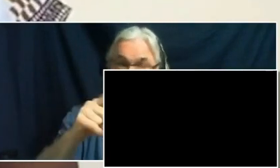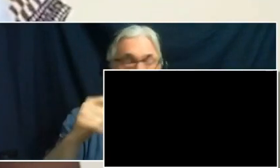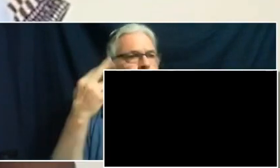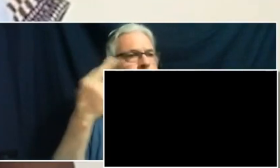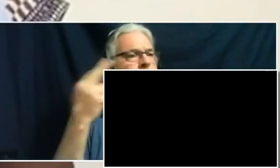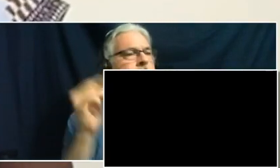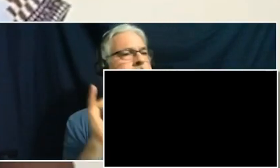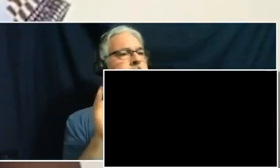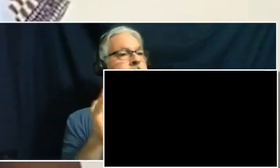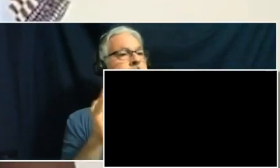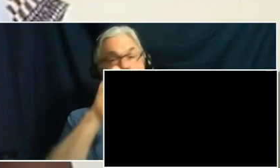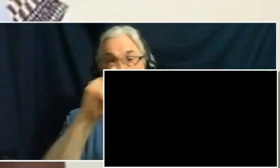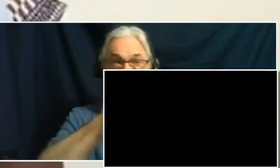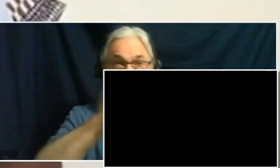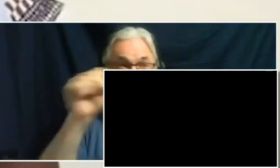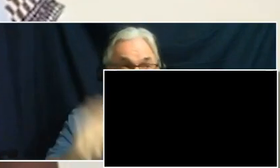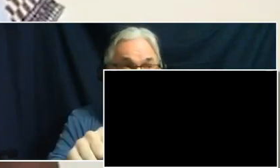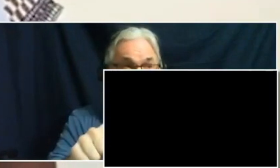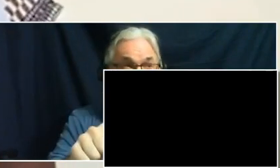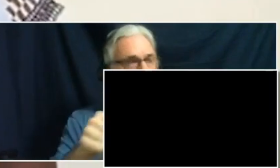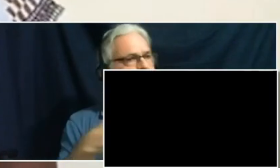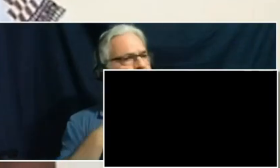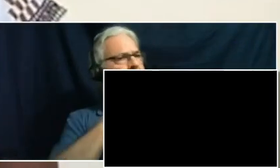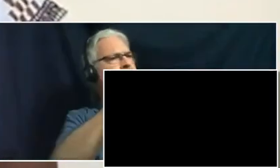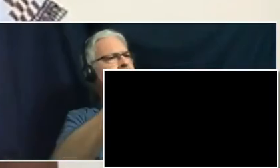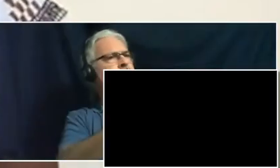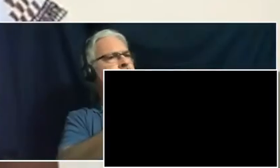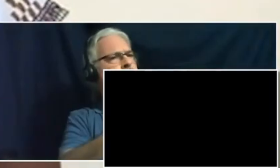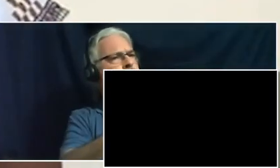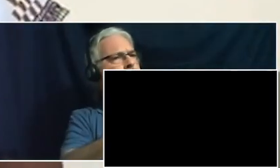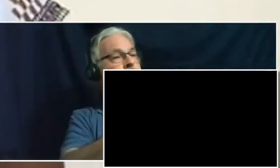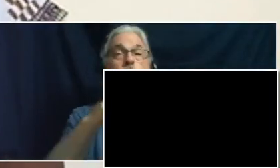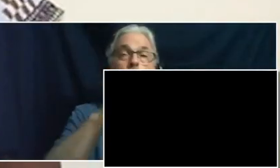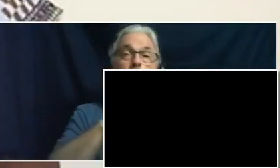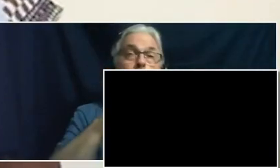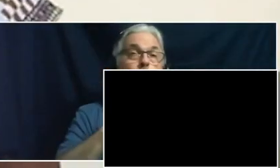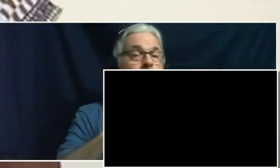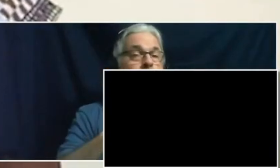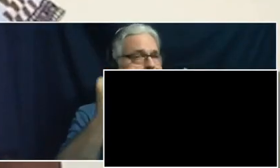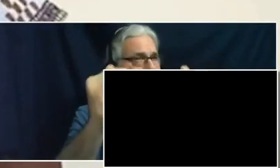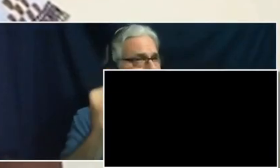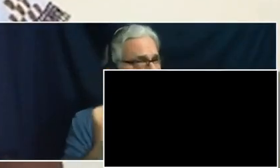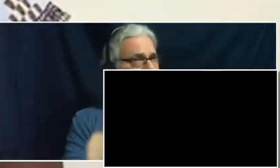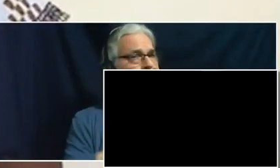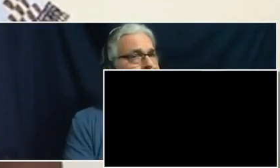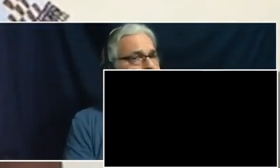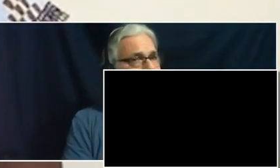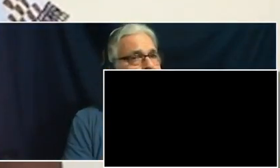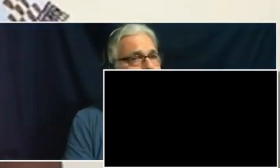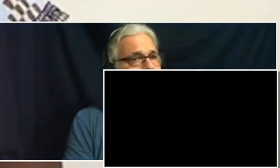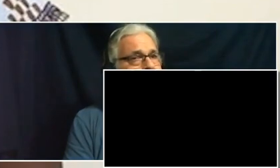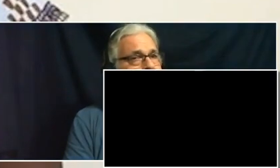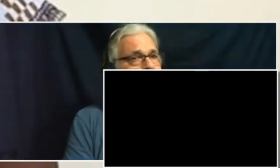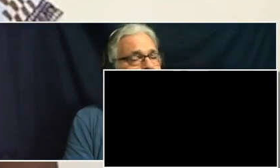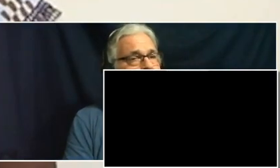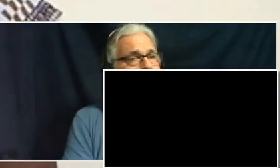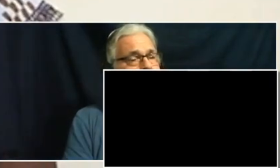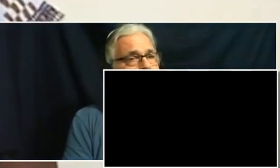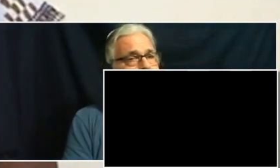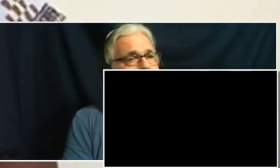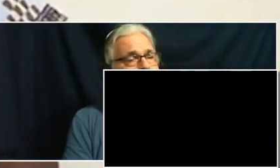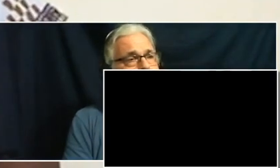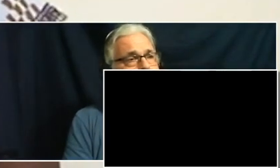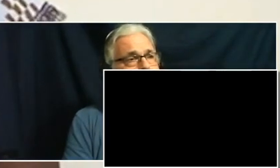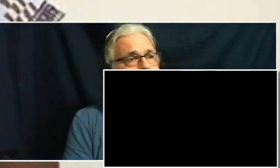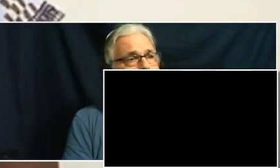éducatif, celui qu'ils n'ont pas leur place à l'école et leurs études en souffrent inévitablement. Ce n'est pas une coïncidence que les élèves